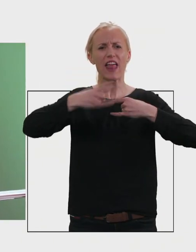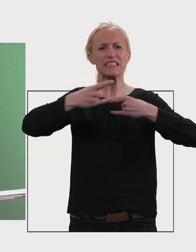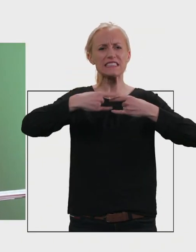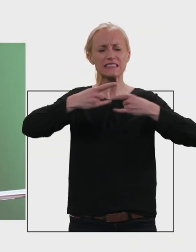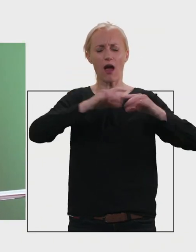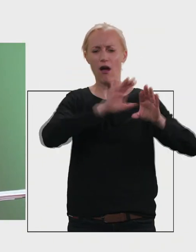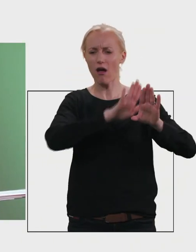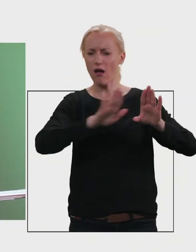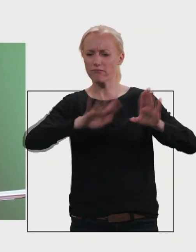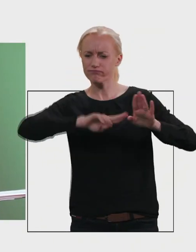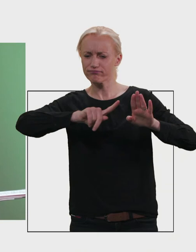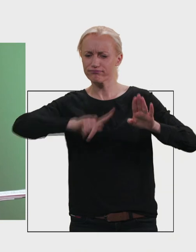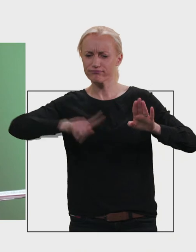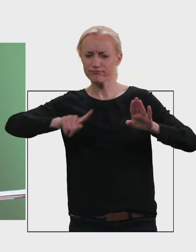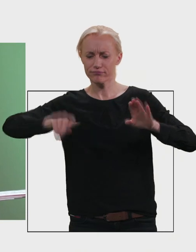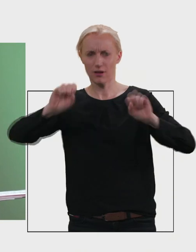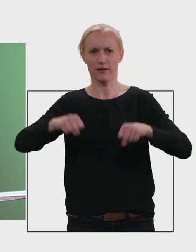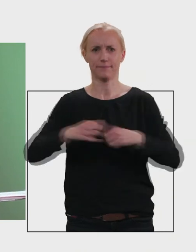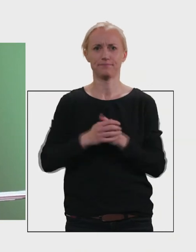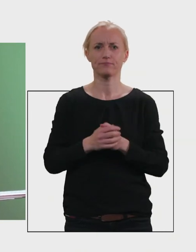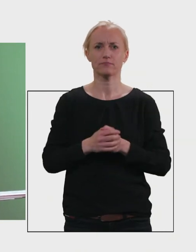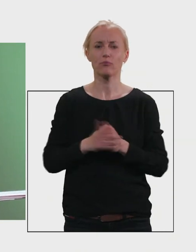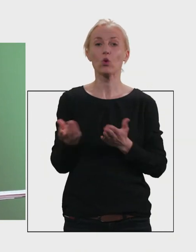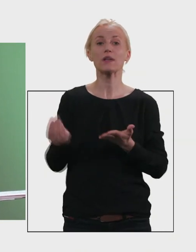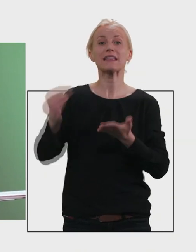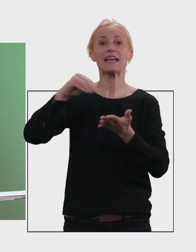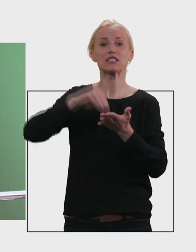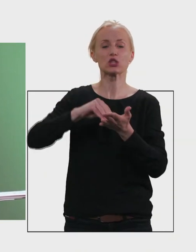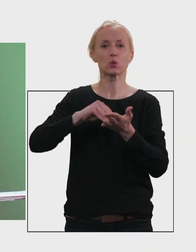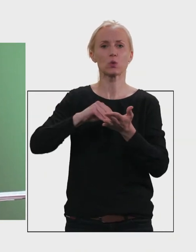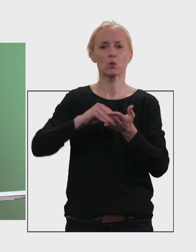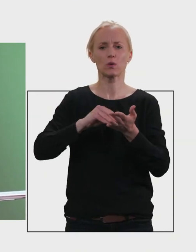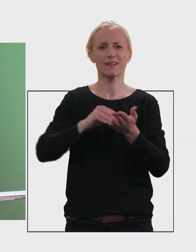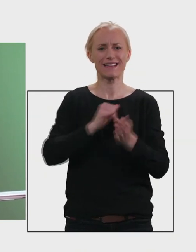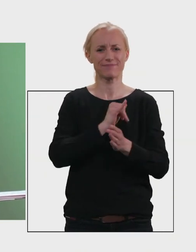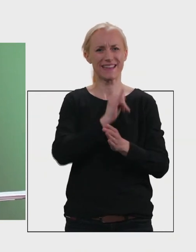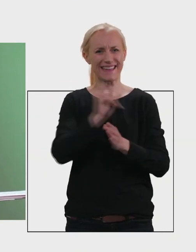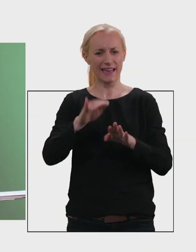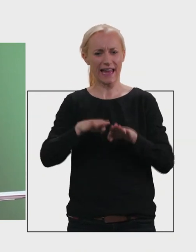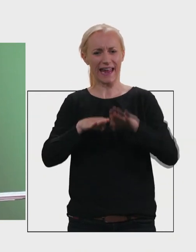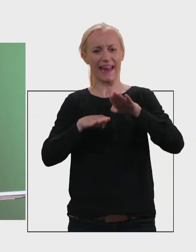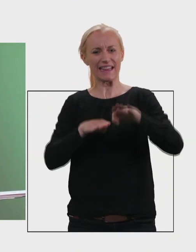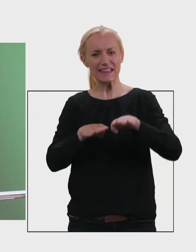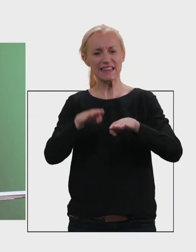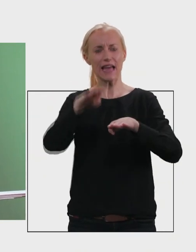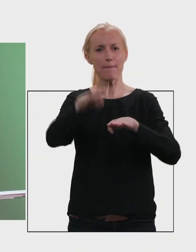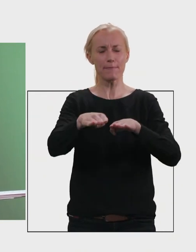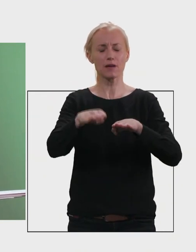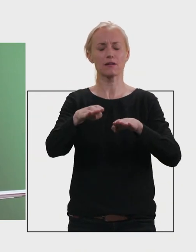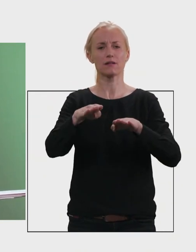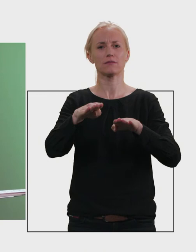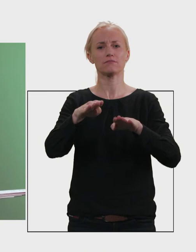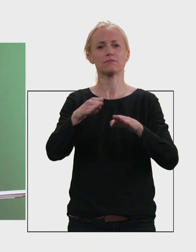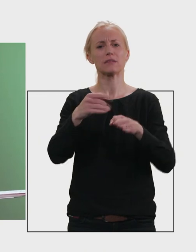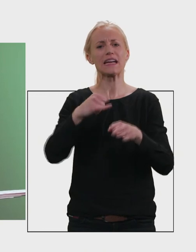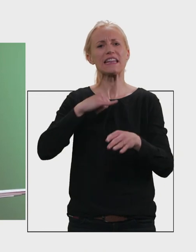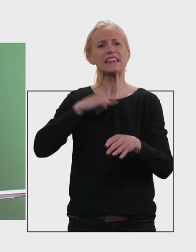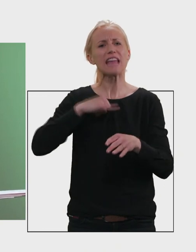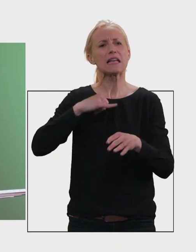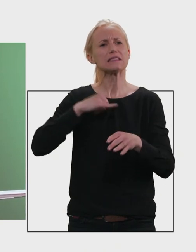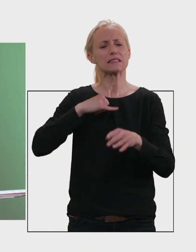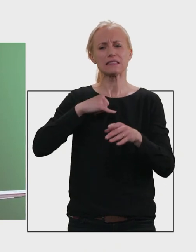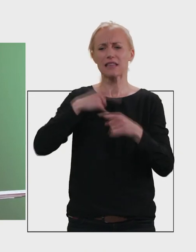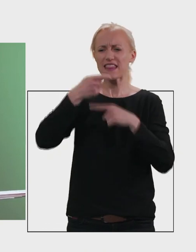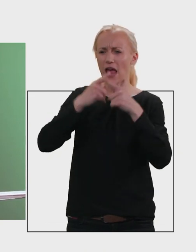Und zusätzlich bilden wir auch noch zu jeder Etappe ein wichtiges oder ein interessantes Detail ab, das irgendwie mit dem